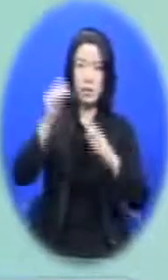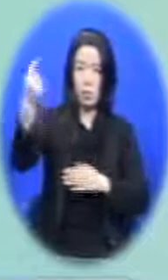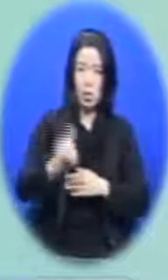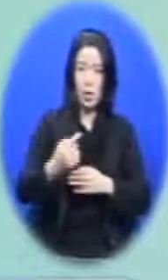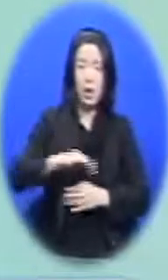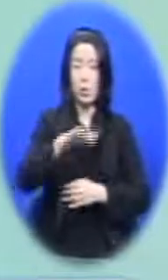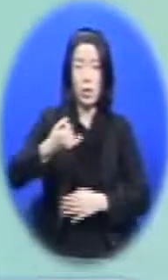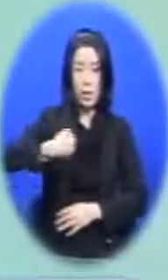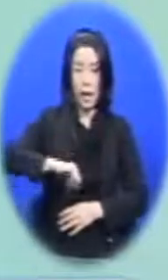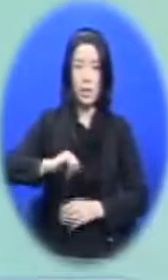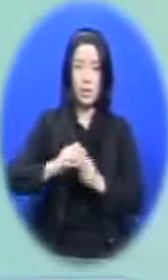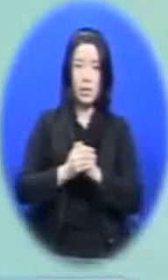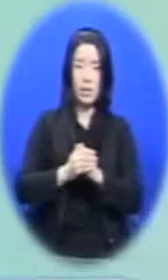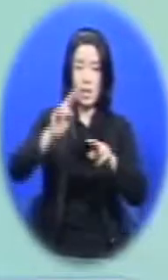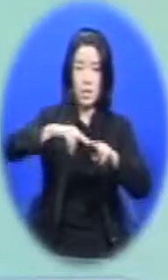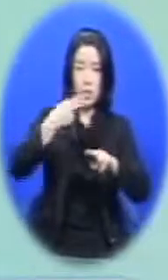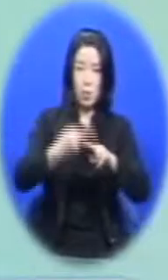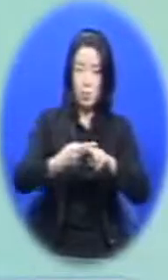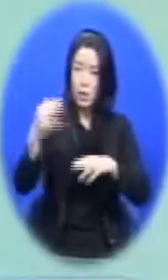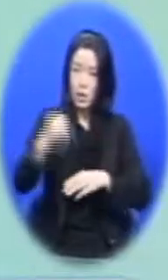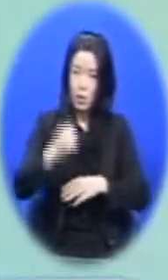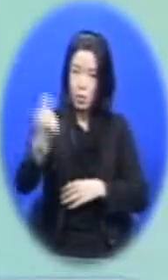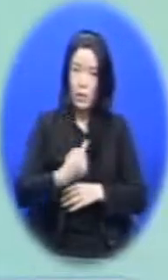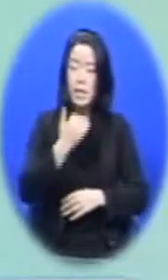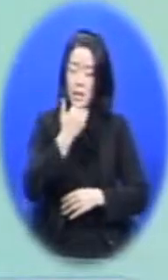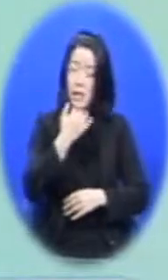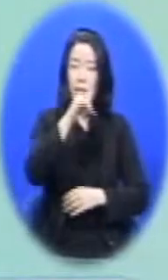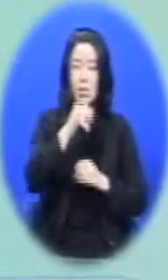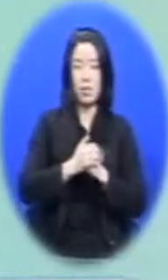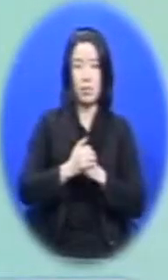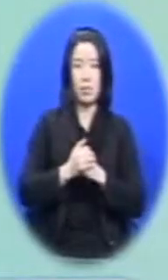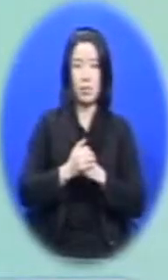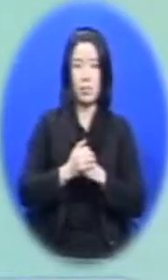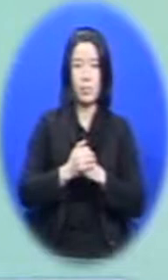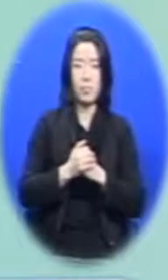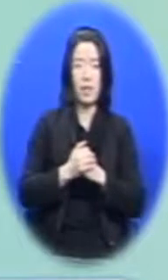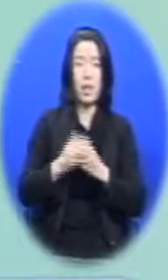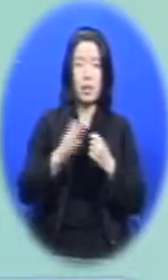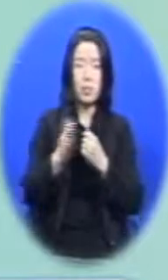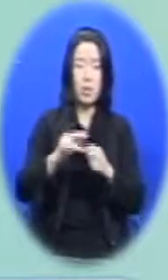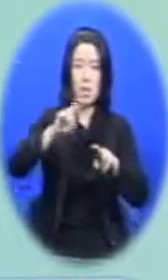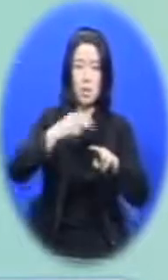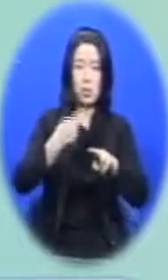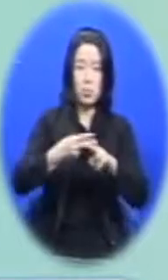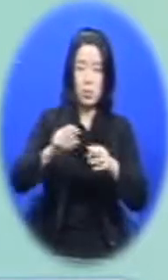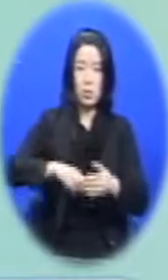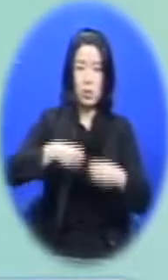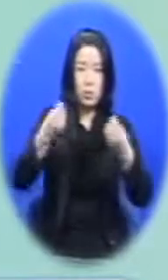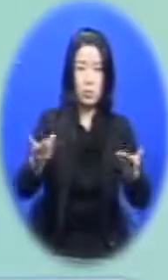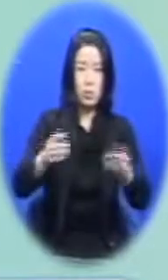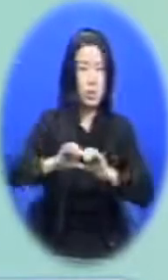저희 딸들이 선물을 가져왔나 하고 기다려요. 그래서 제가 선물을 안 꺼내